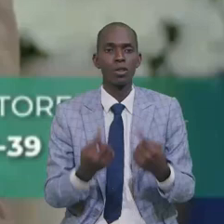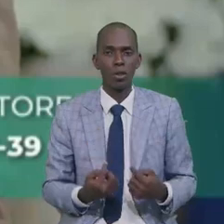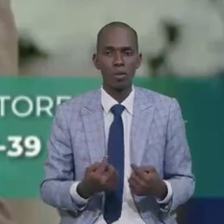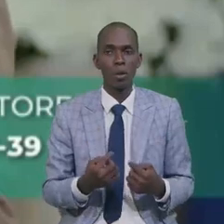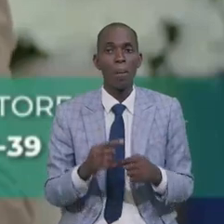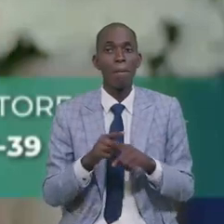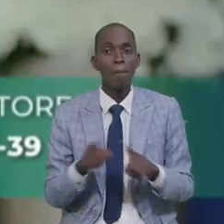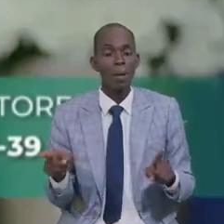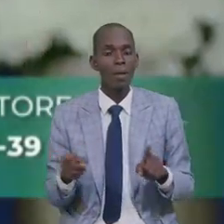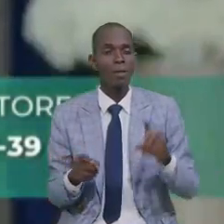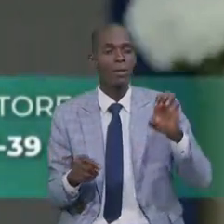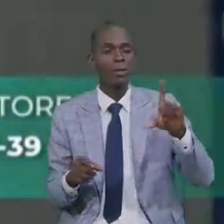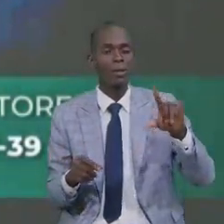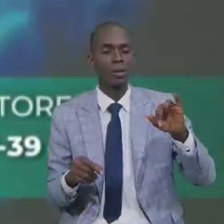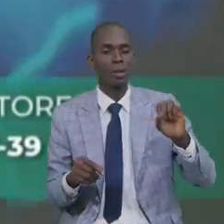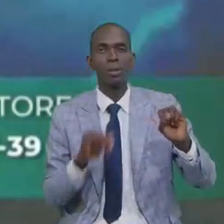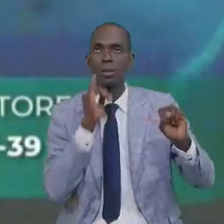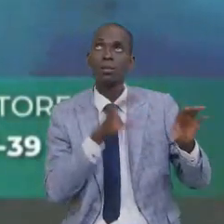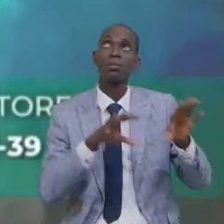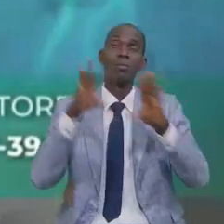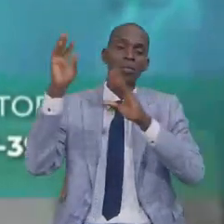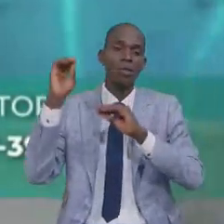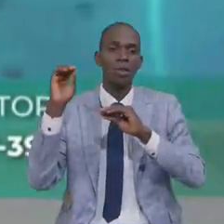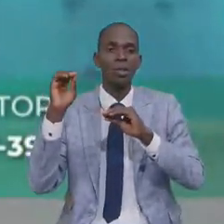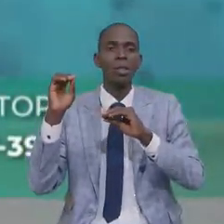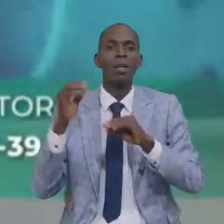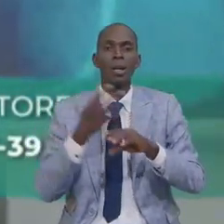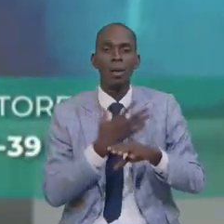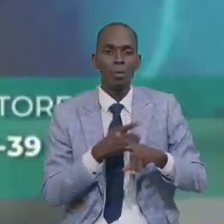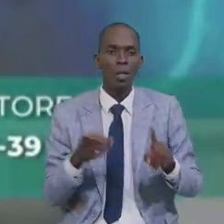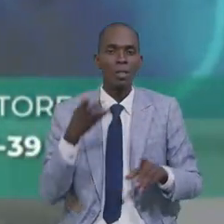Il répondit, il est vrai qu'Élie doit venir, mais il était déjà parti.